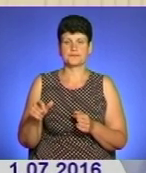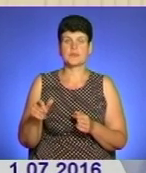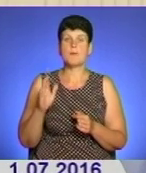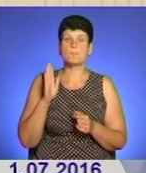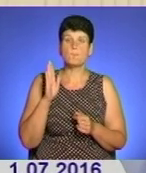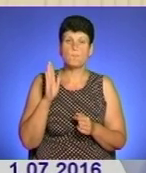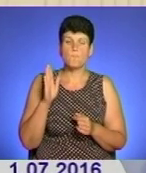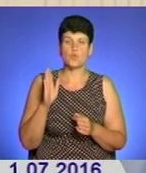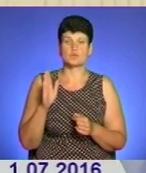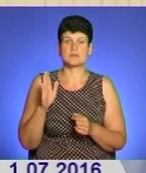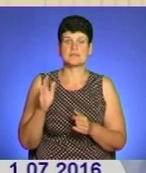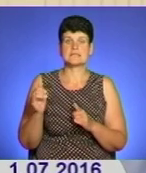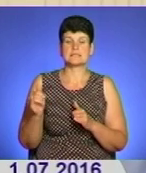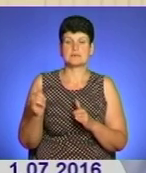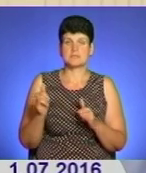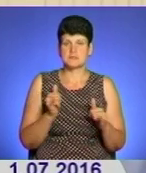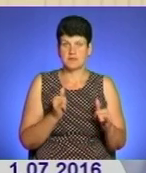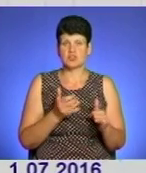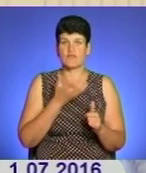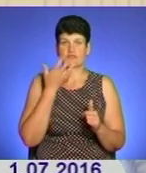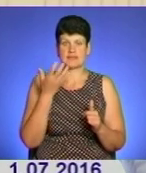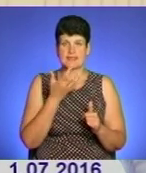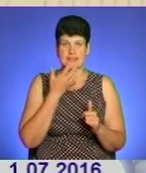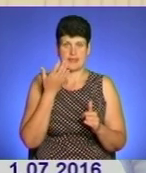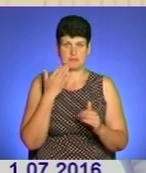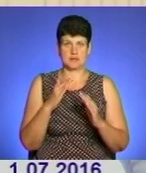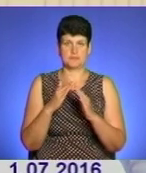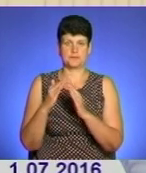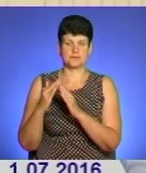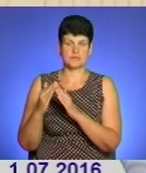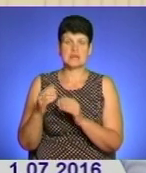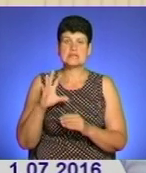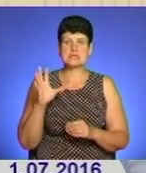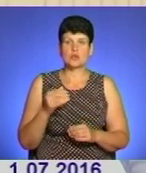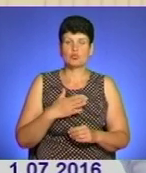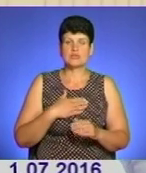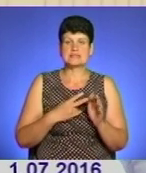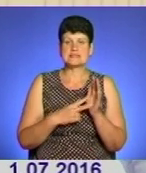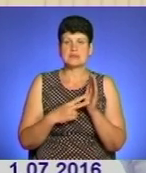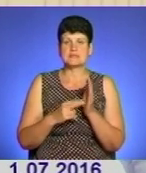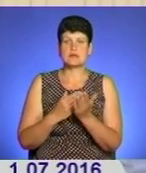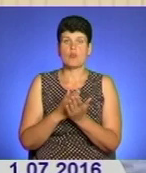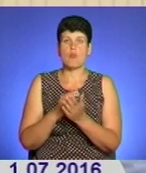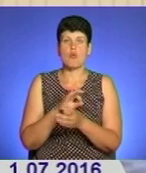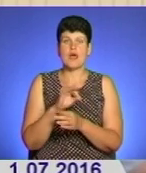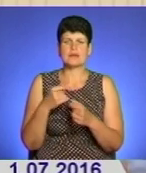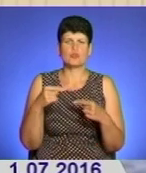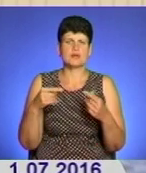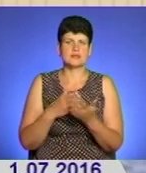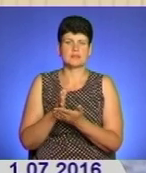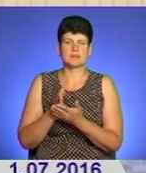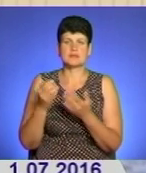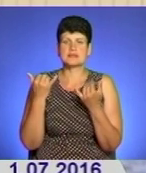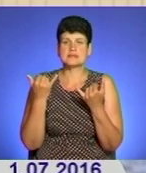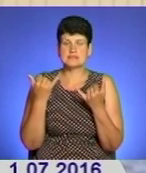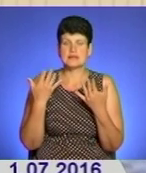були безпечні, жили безпечно і в теплих оселях. Загалом в нас є 70 проєктів по різних напрямках. Зараз життя